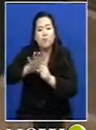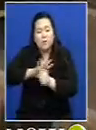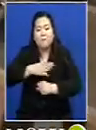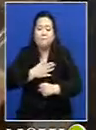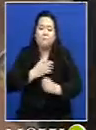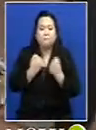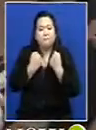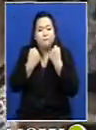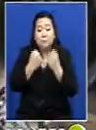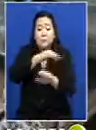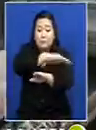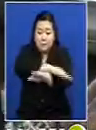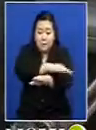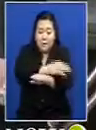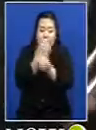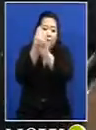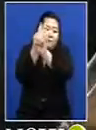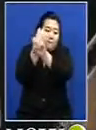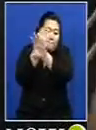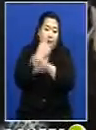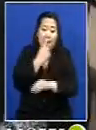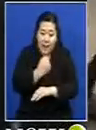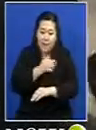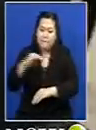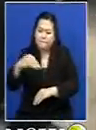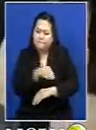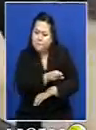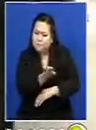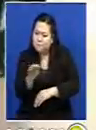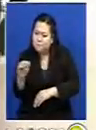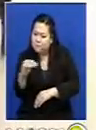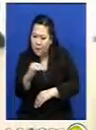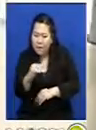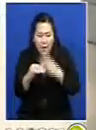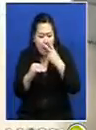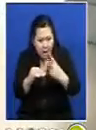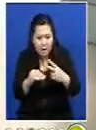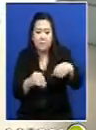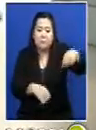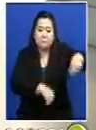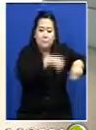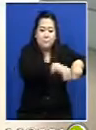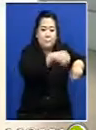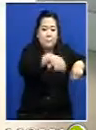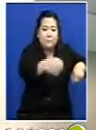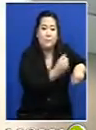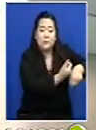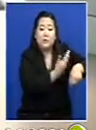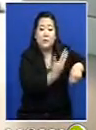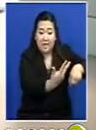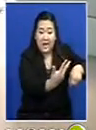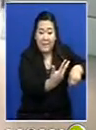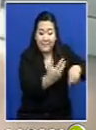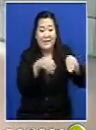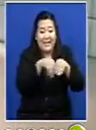ณแยกไฟแดงกำลังจะเข้าตัวของท่าอากาศยานพอเลี้ยวเข้ามาตรงโค้งรูปตัว S ครับก่อนเข้